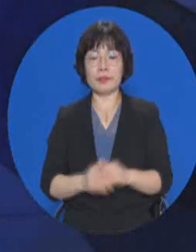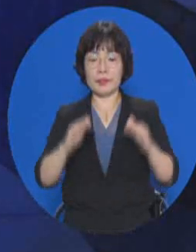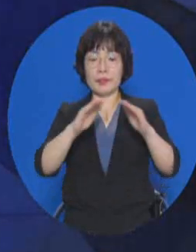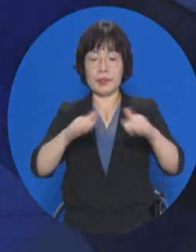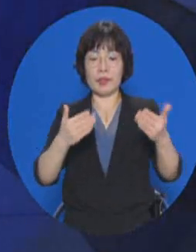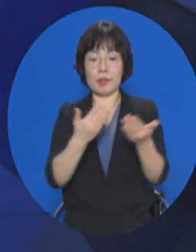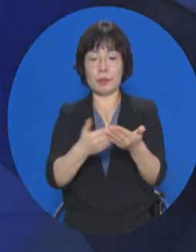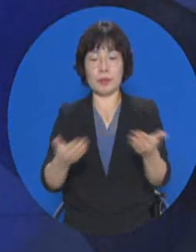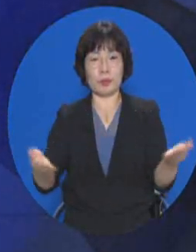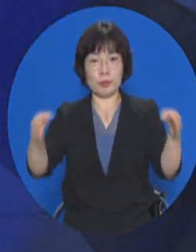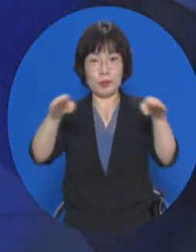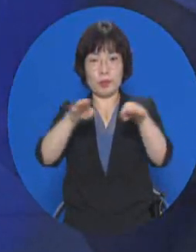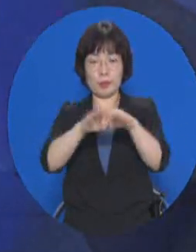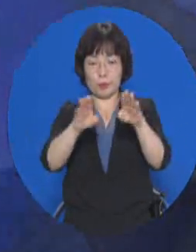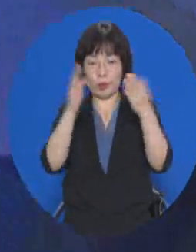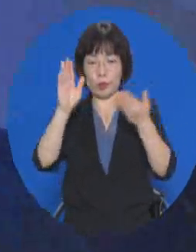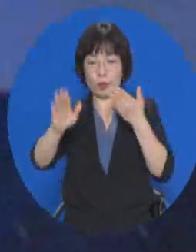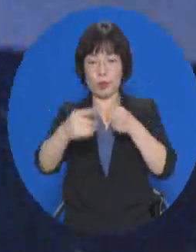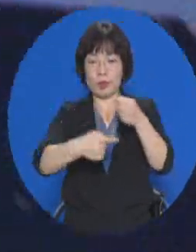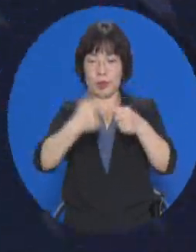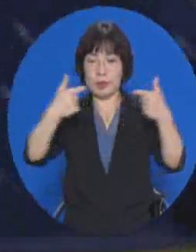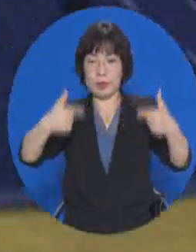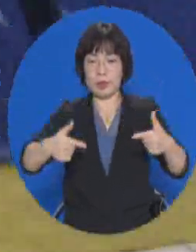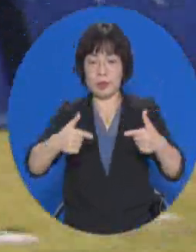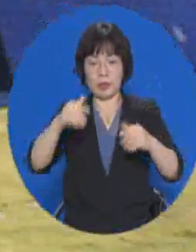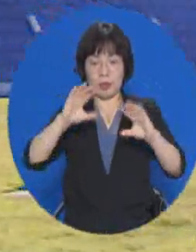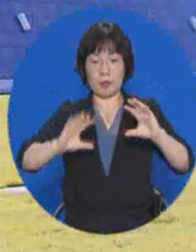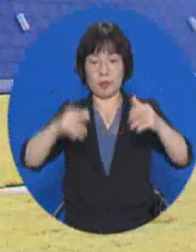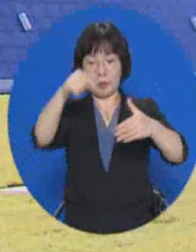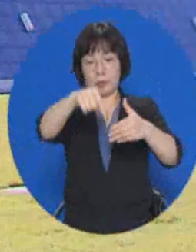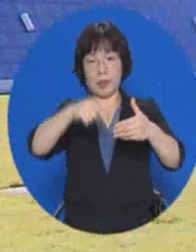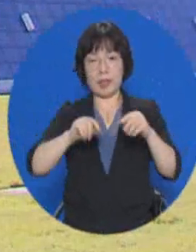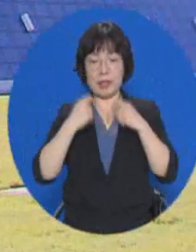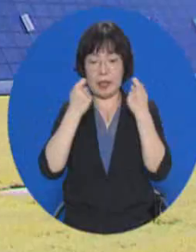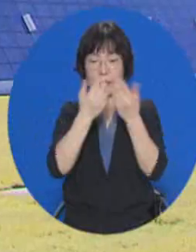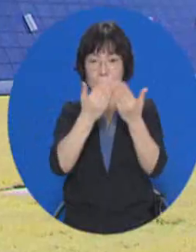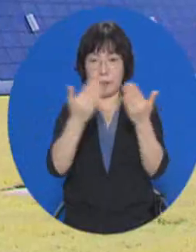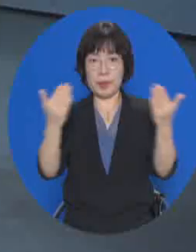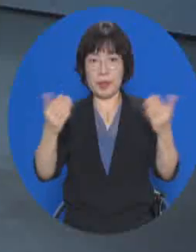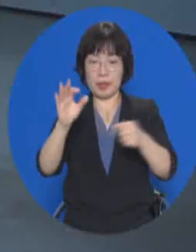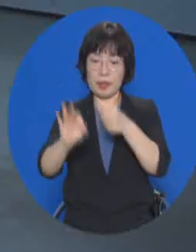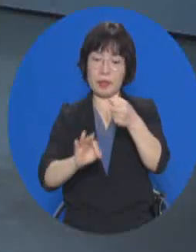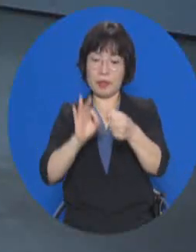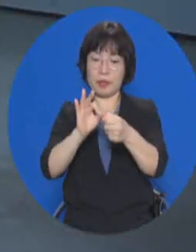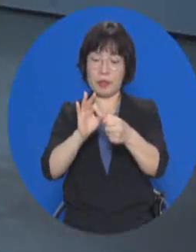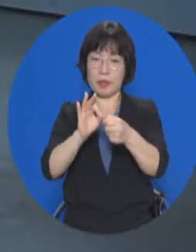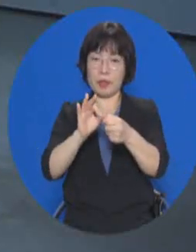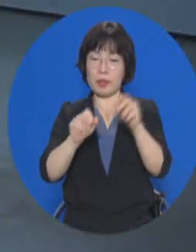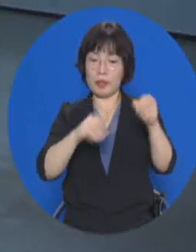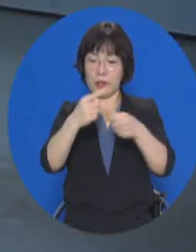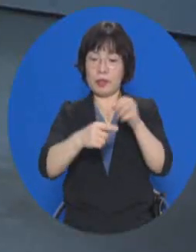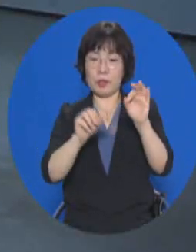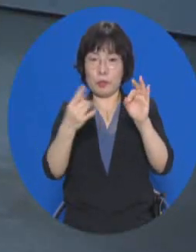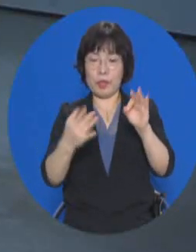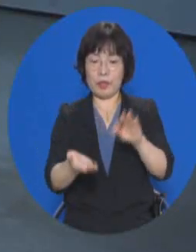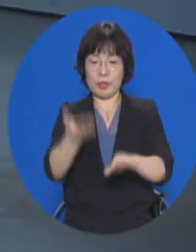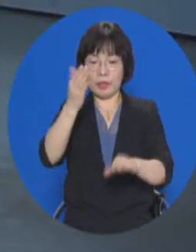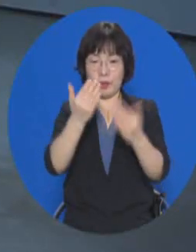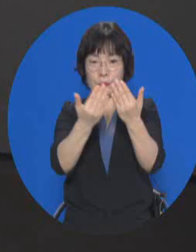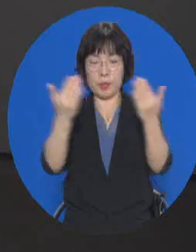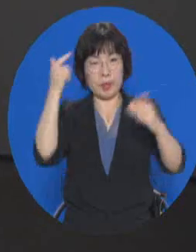전남 도립미술관은 개관 이후 해마다 국내외 작가 개인전을 포함해 10여 차례 기획 전시를 개최할